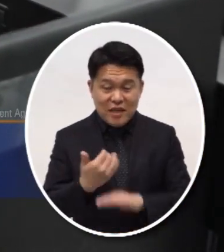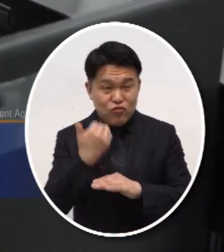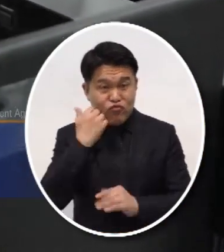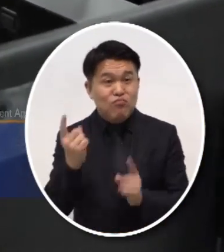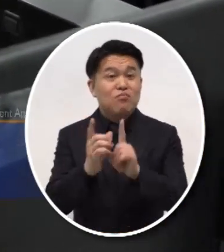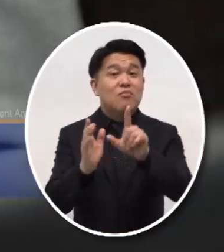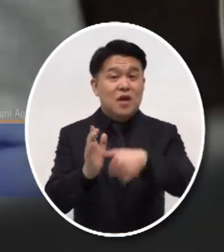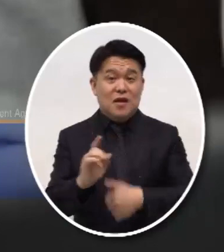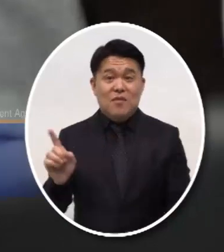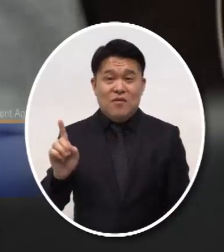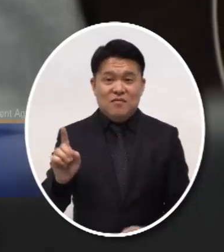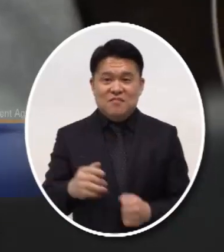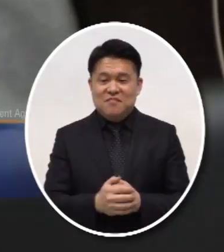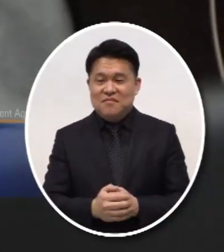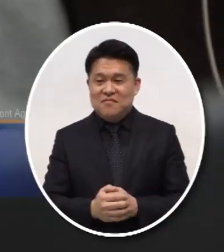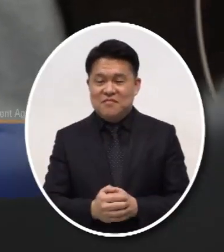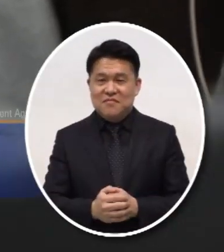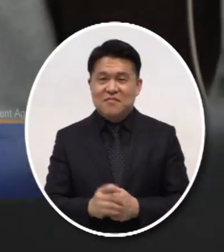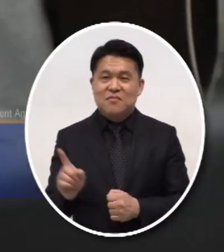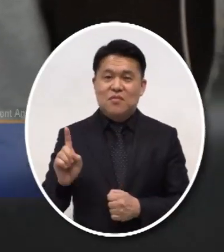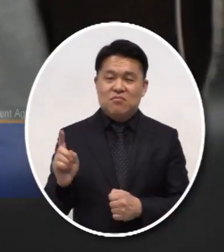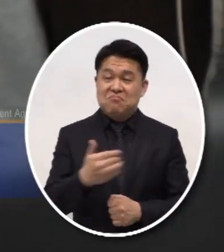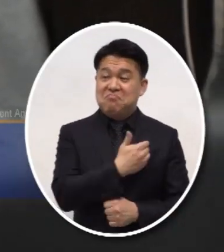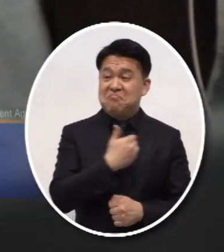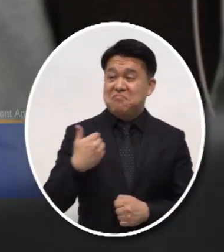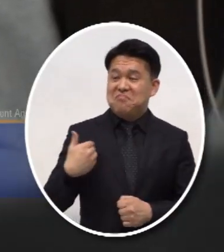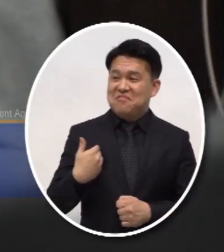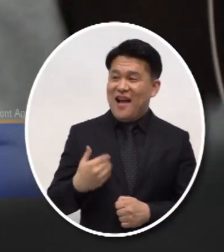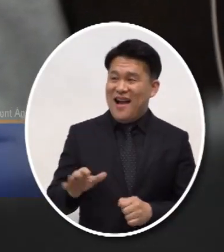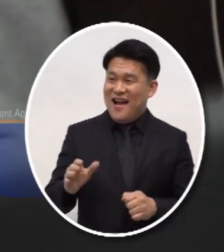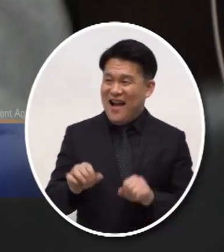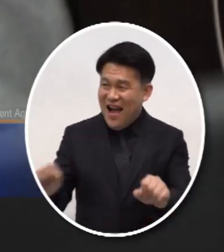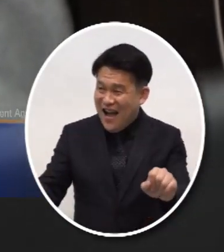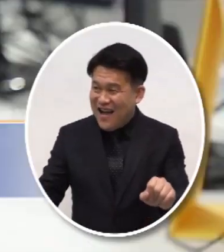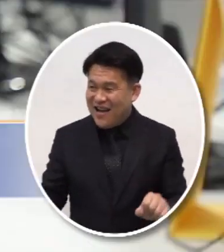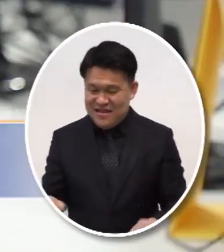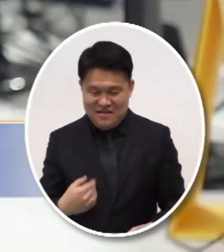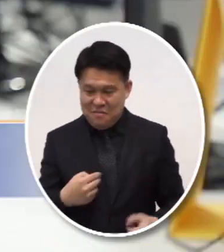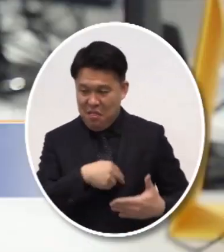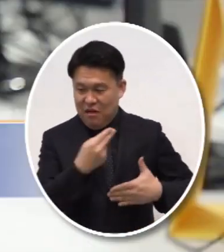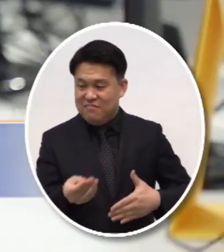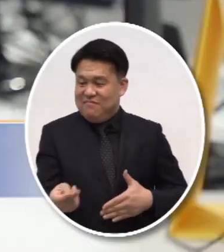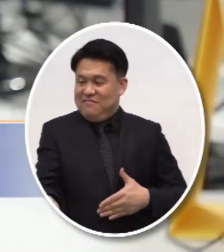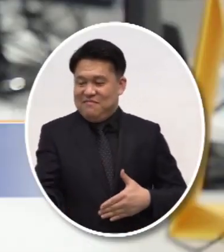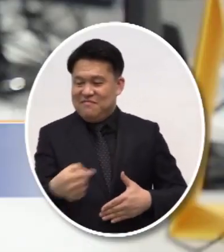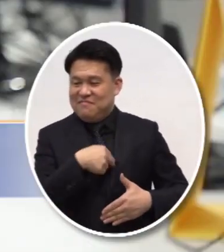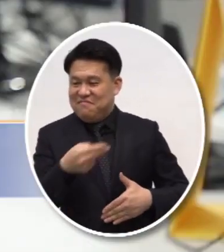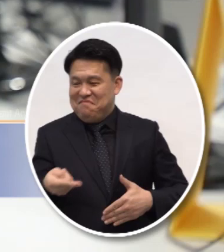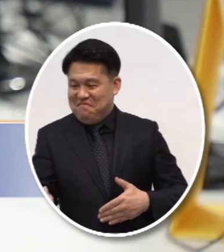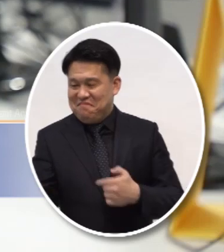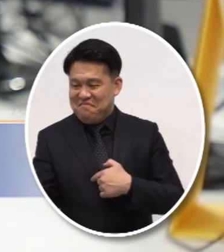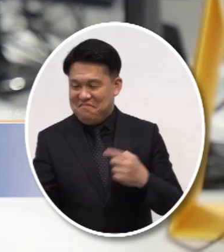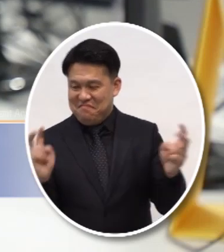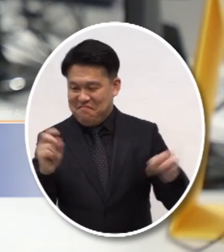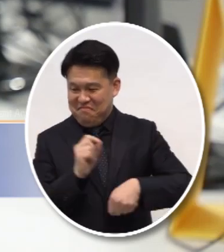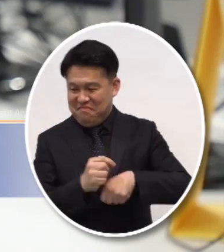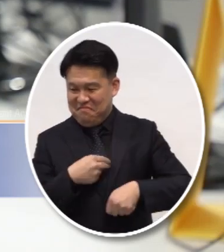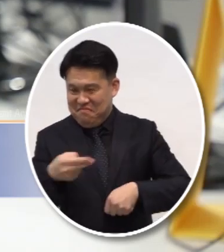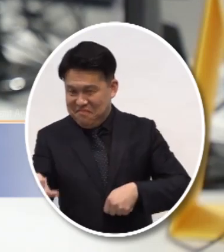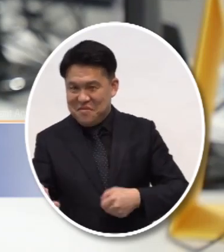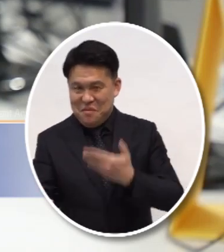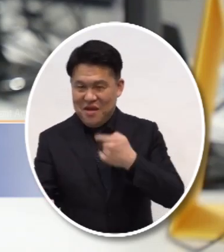다른 사람들 앞에 가도 당당하게 명함 내밀 수 있는 그런